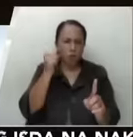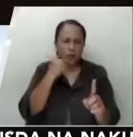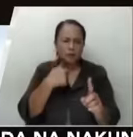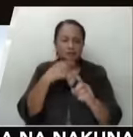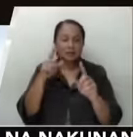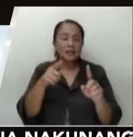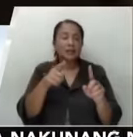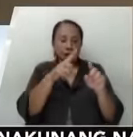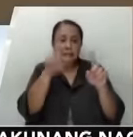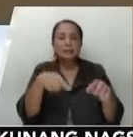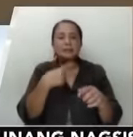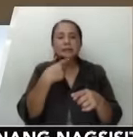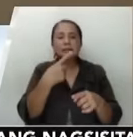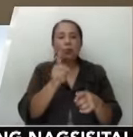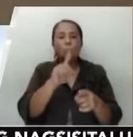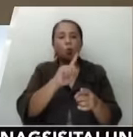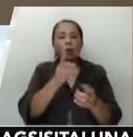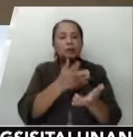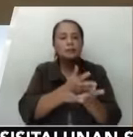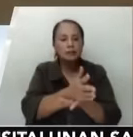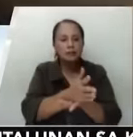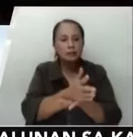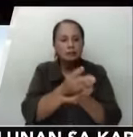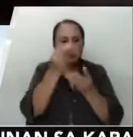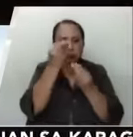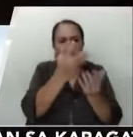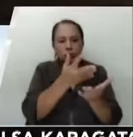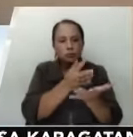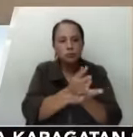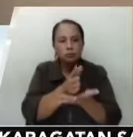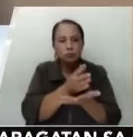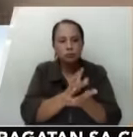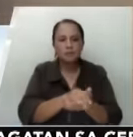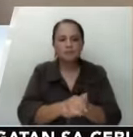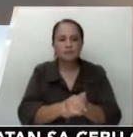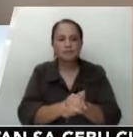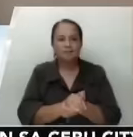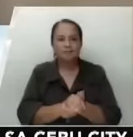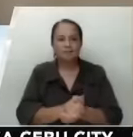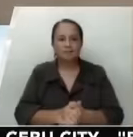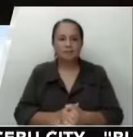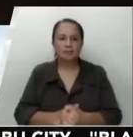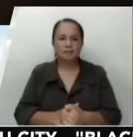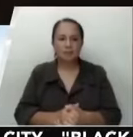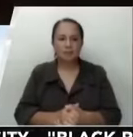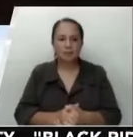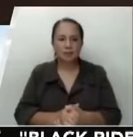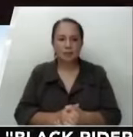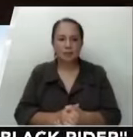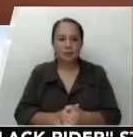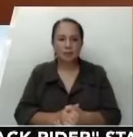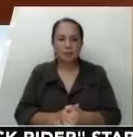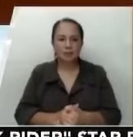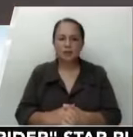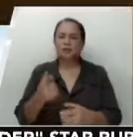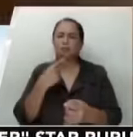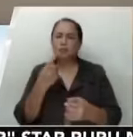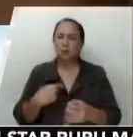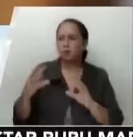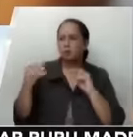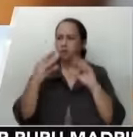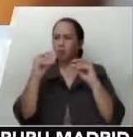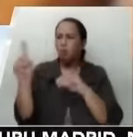tumanggi magkaposa sa umpisa. Okay. What? Sa likod yan. Why? Oh, maligalik.